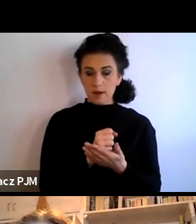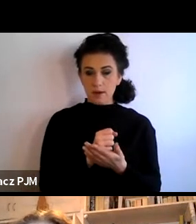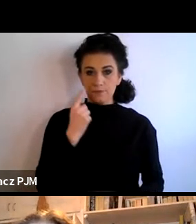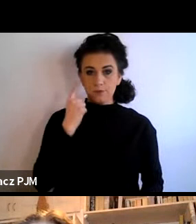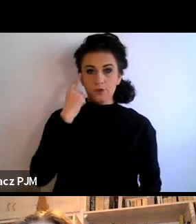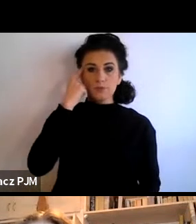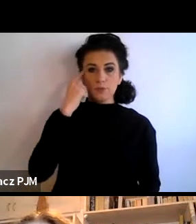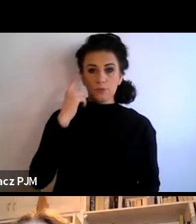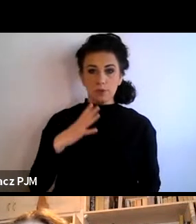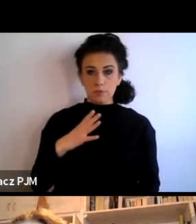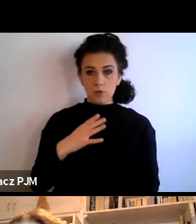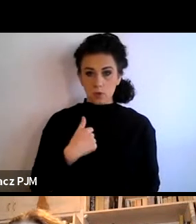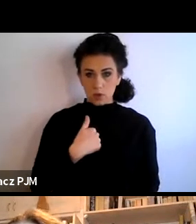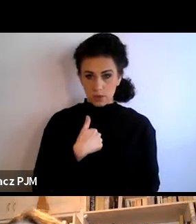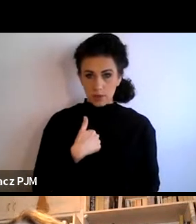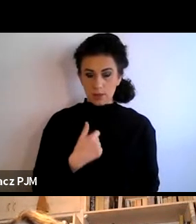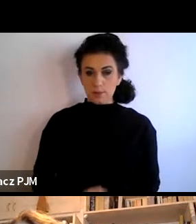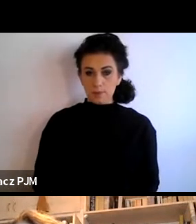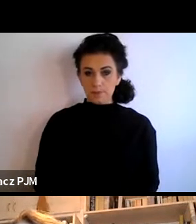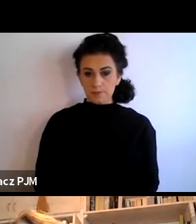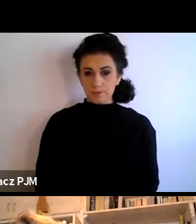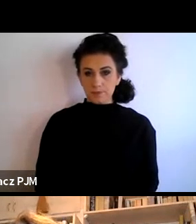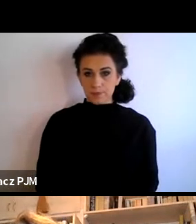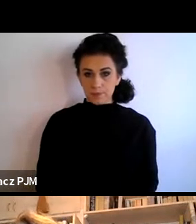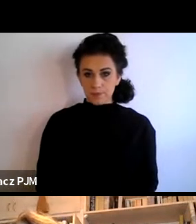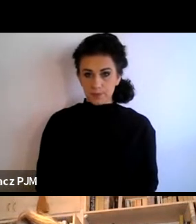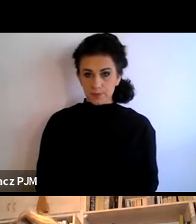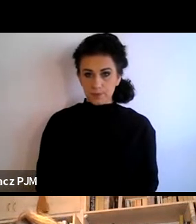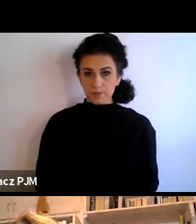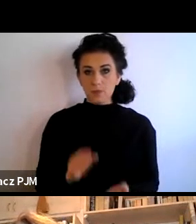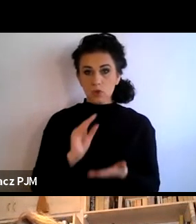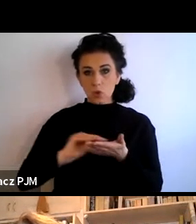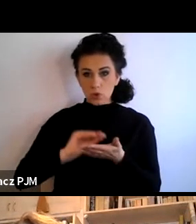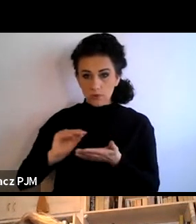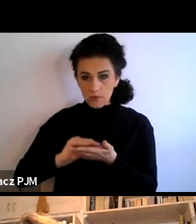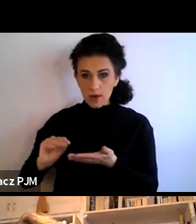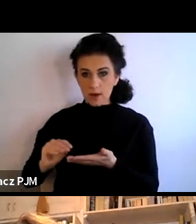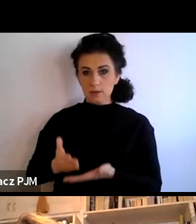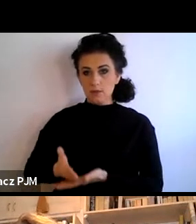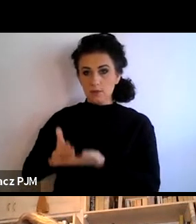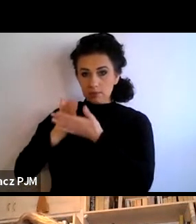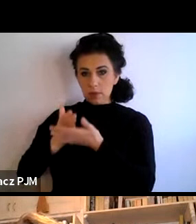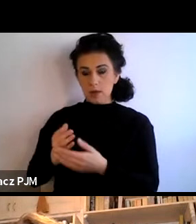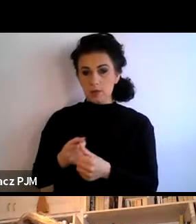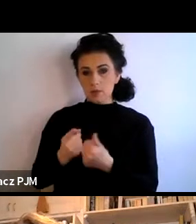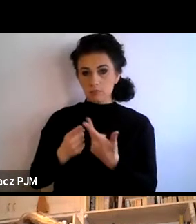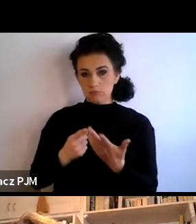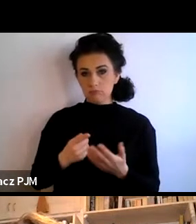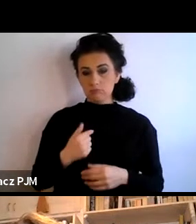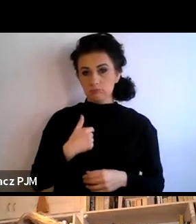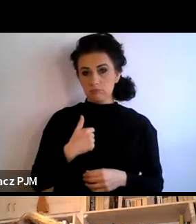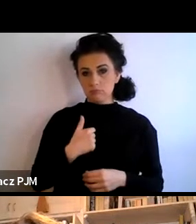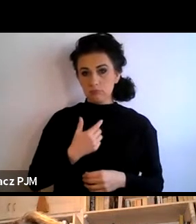wspominałem, które są związane z notowaniem, wsparciem notowania, to są